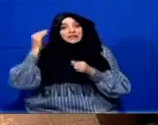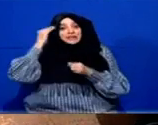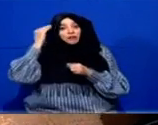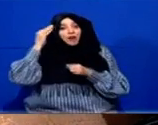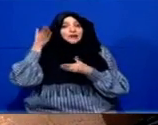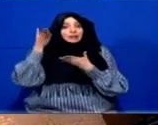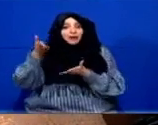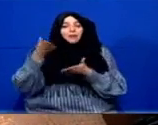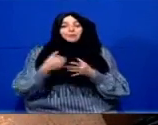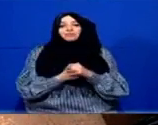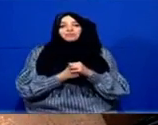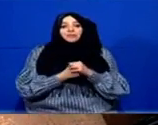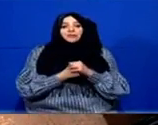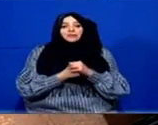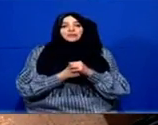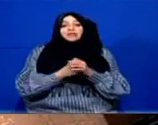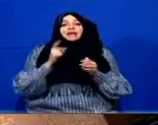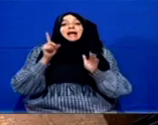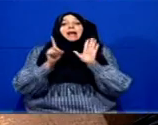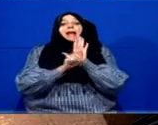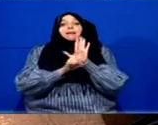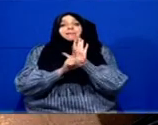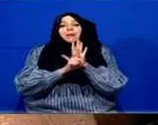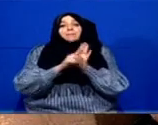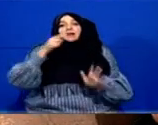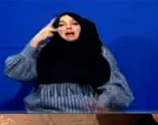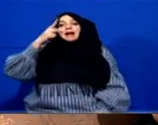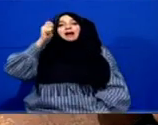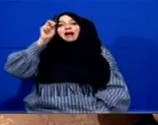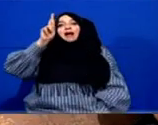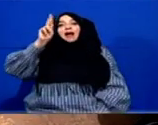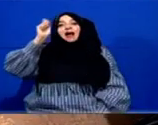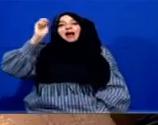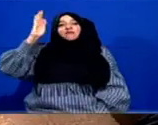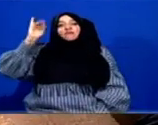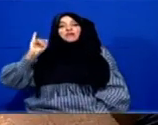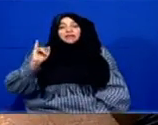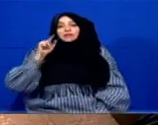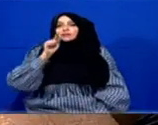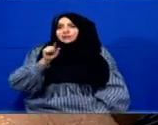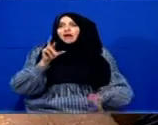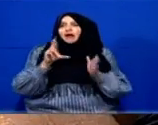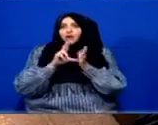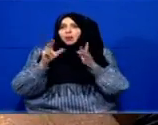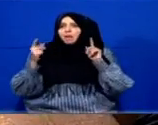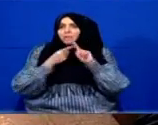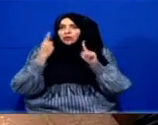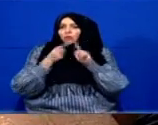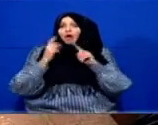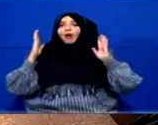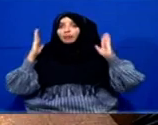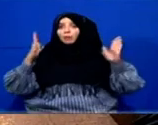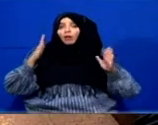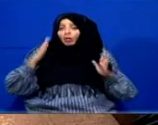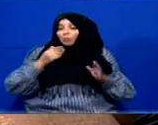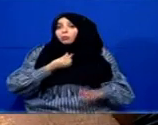فائدته يقول الامام القرافي وهذه القواعد مهمه في الفقه عظيمه النفع